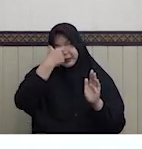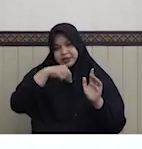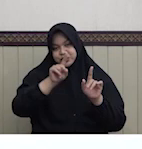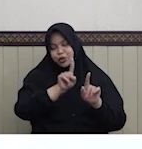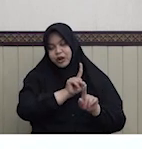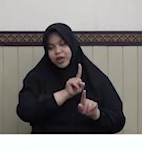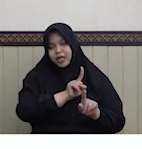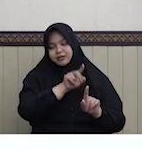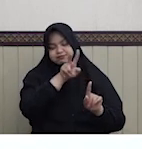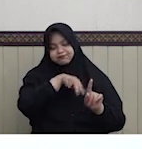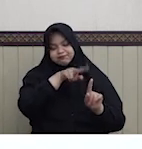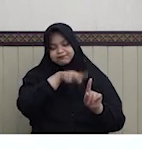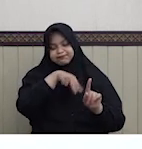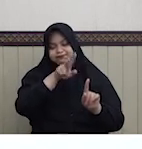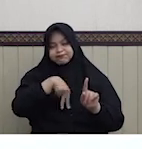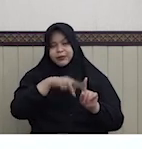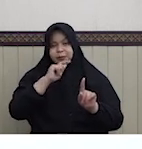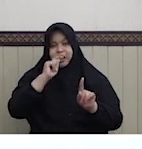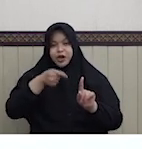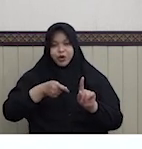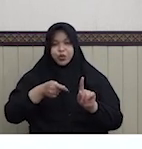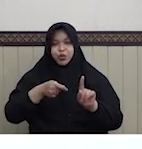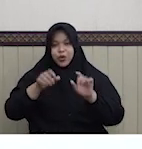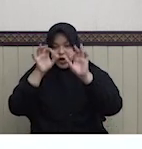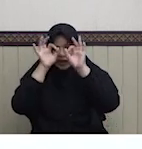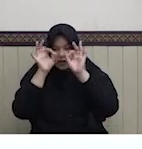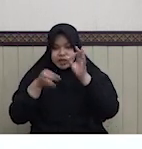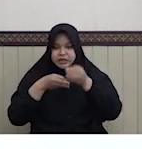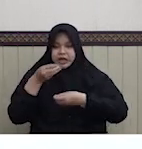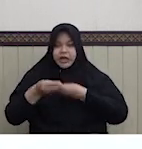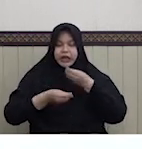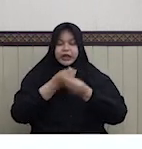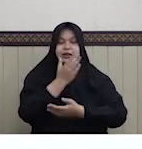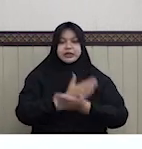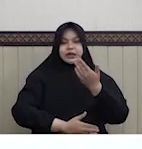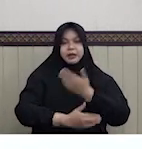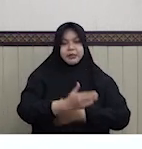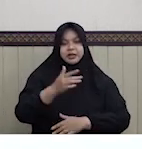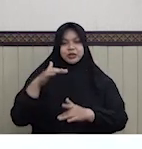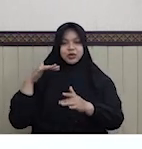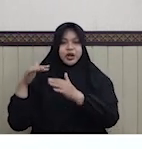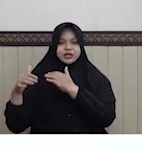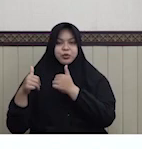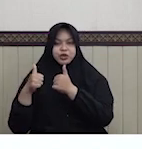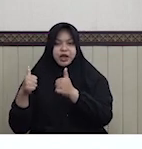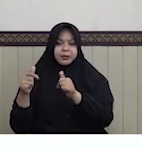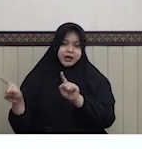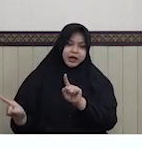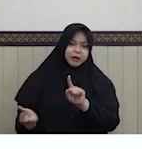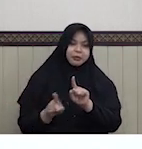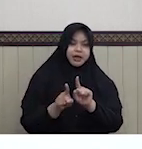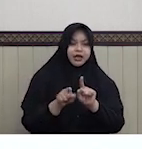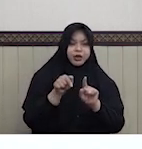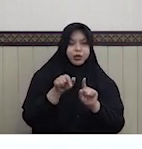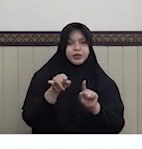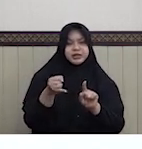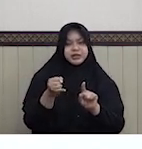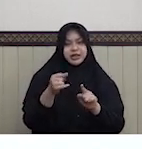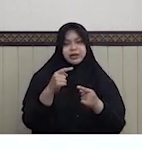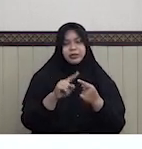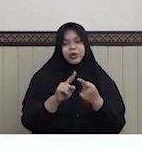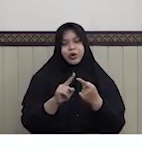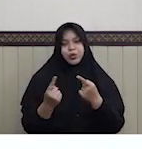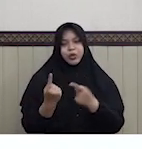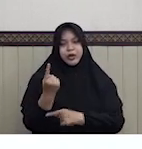personal kemudian pengakuan terhadap kesaksian disabilitas kemudian akomodasi yang layak pendampingan itu